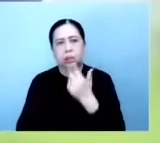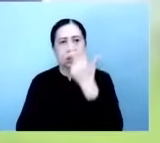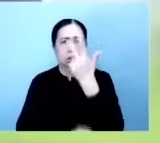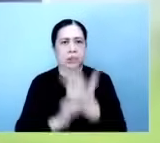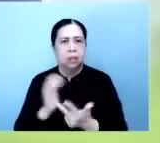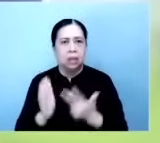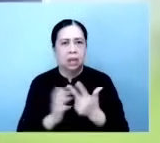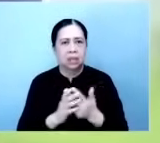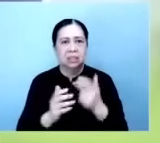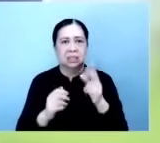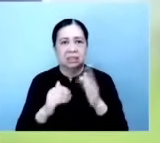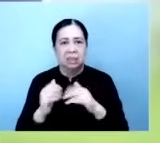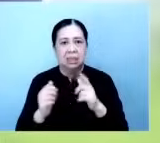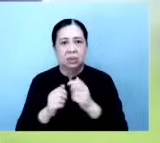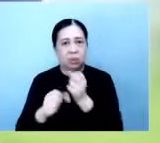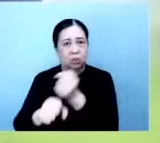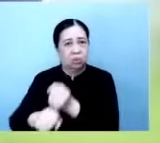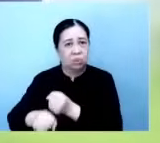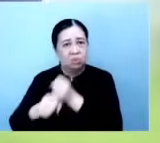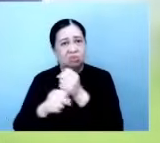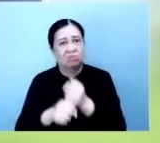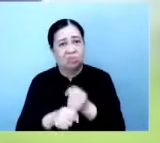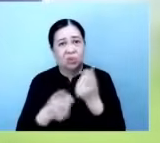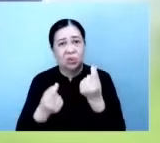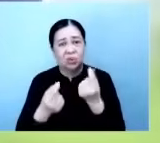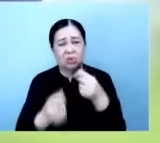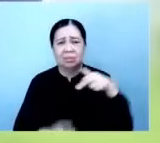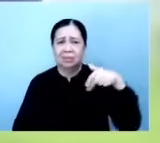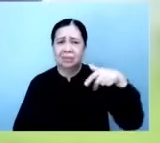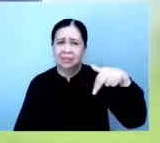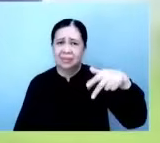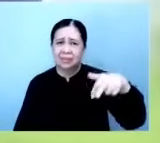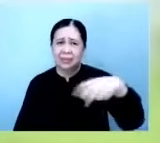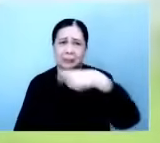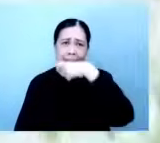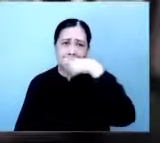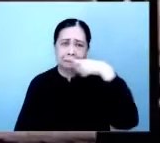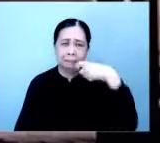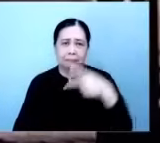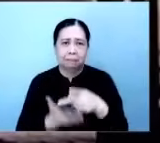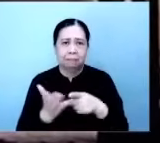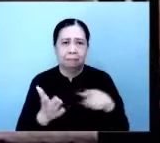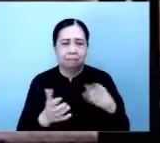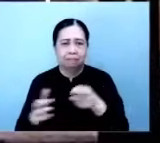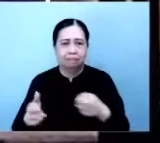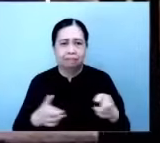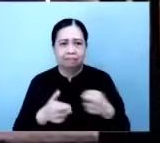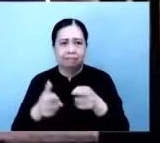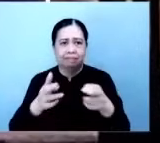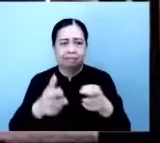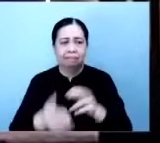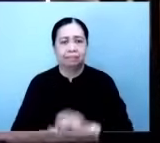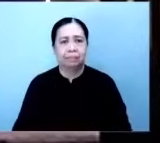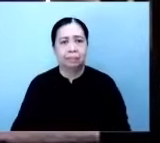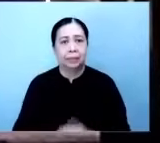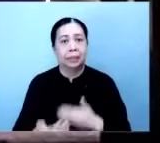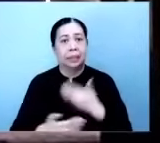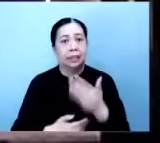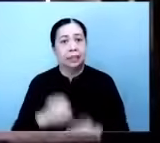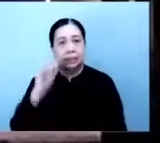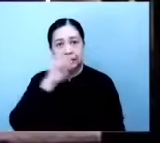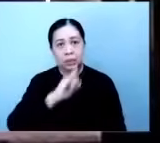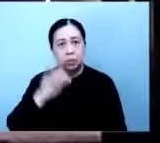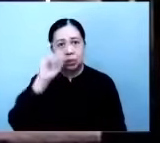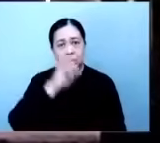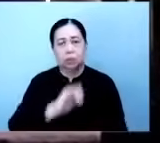dahil imbis na magbangka, naglalakad pa sila sa tuyong bahagi ng ilog. Sa Iloilo City,